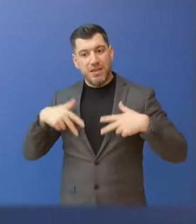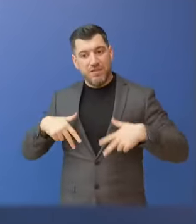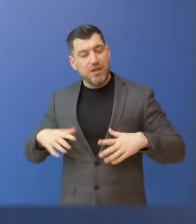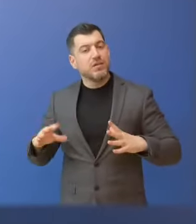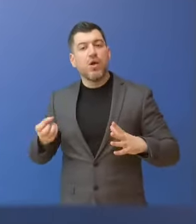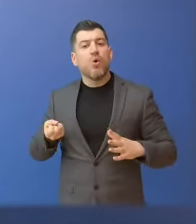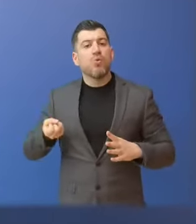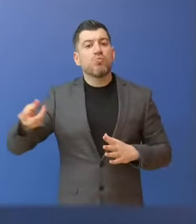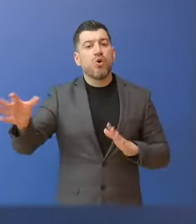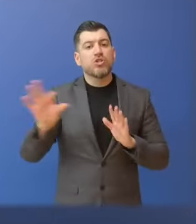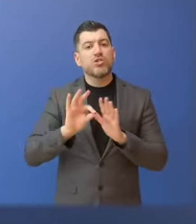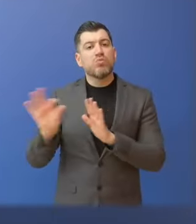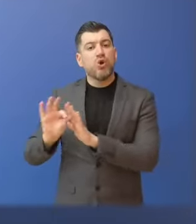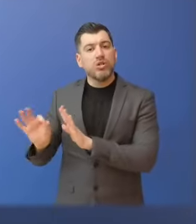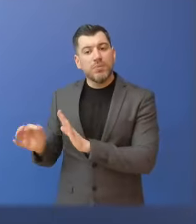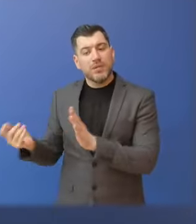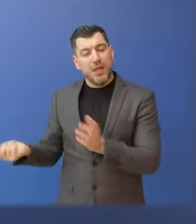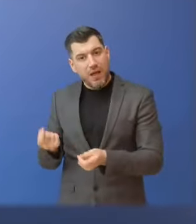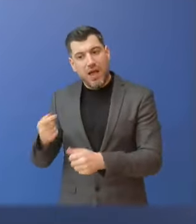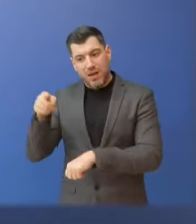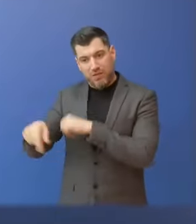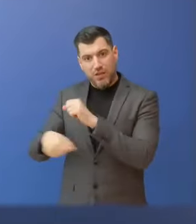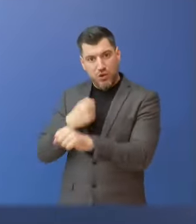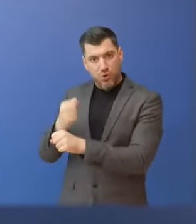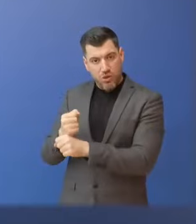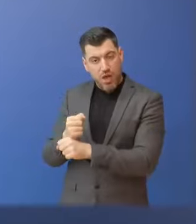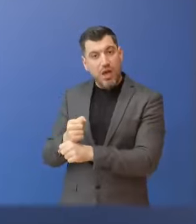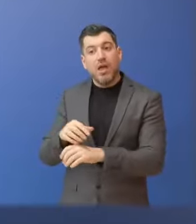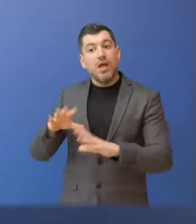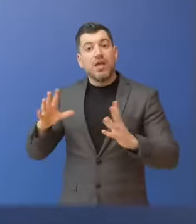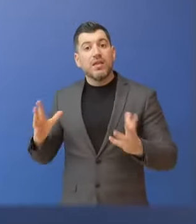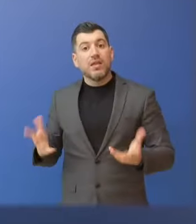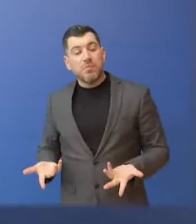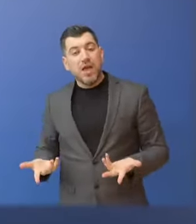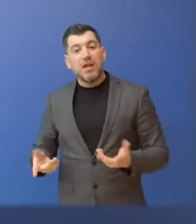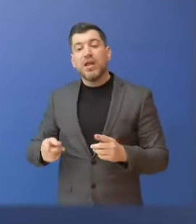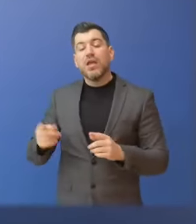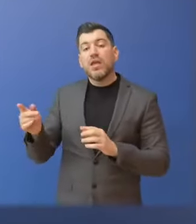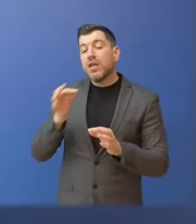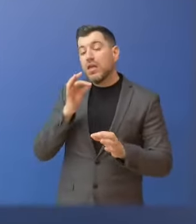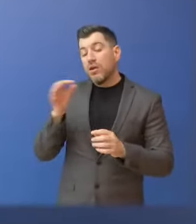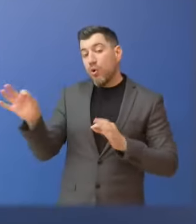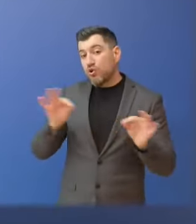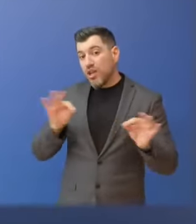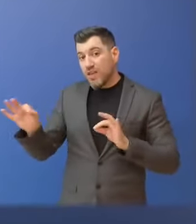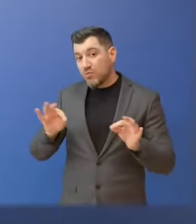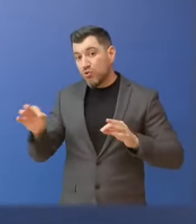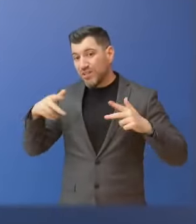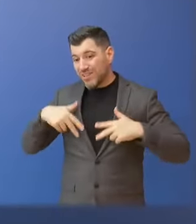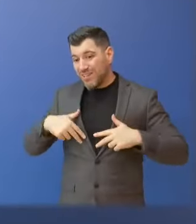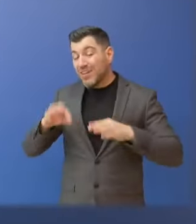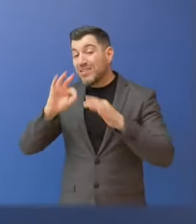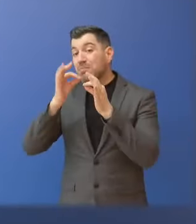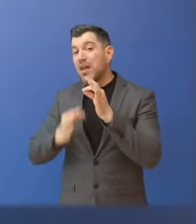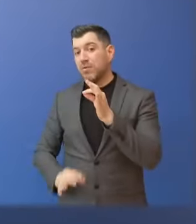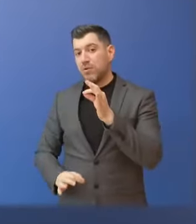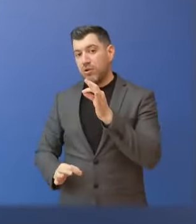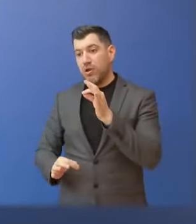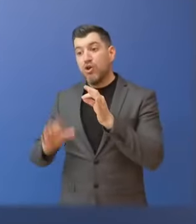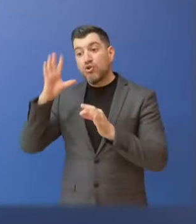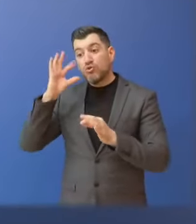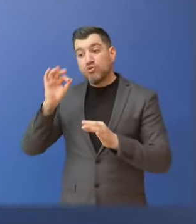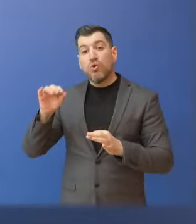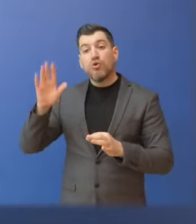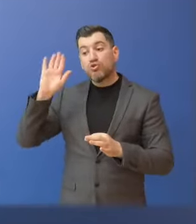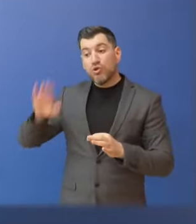προσλήψεις θα κάνει στο έτος και ποια είναι ακριβώς η κυβερνητική πολιτική με λεπτομέρεια για να μπορούν να αξιολογήσουν στο τέλος του επόμενου